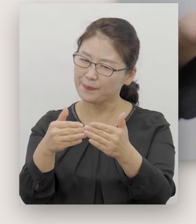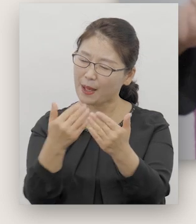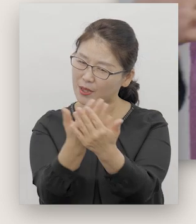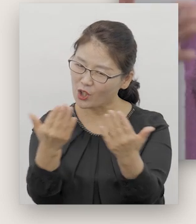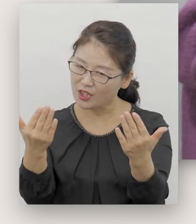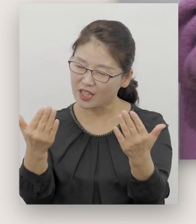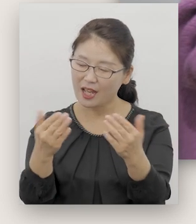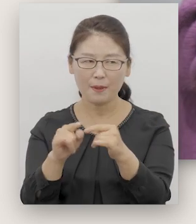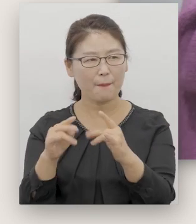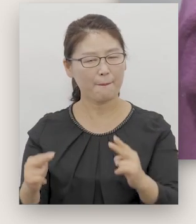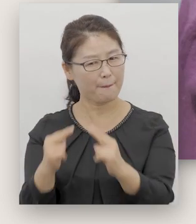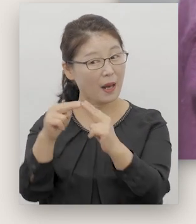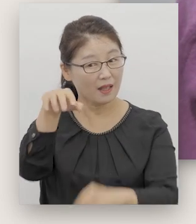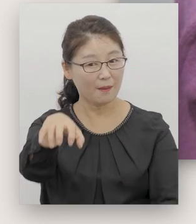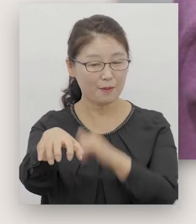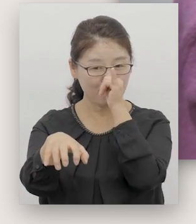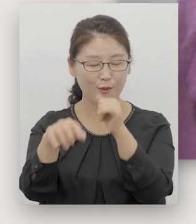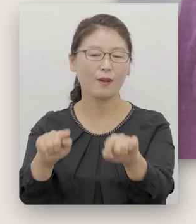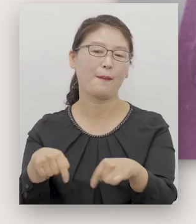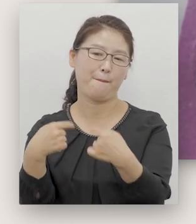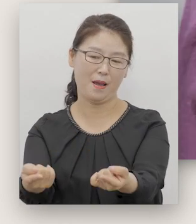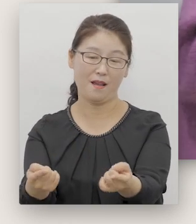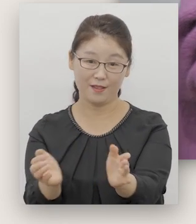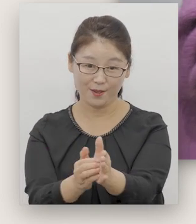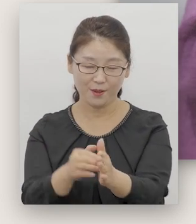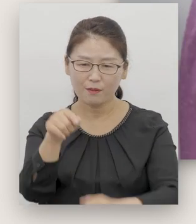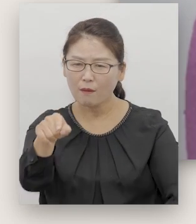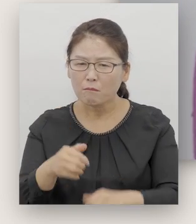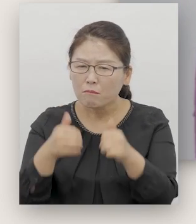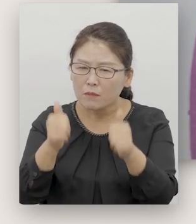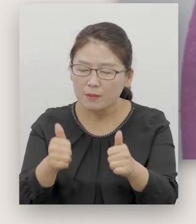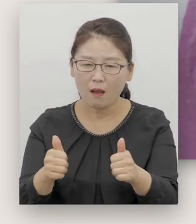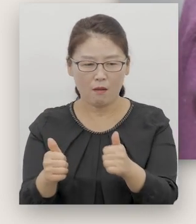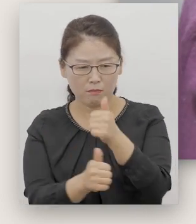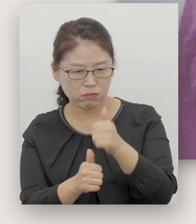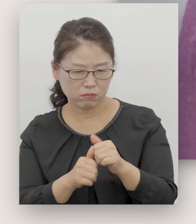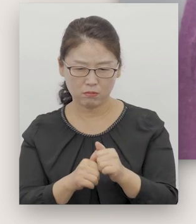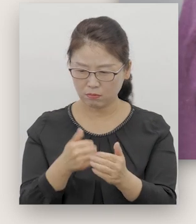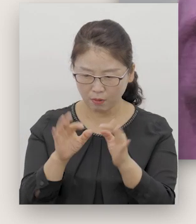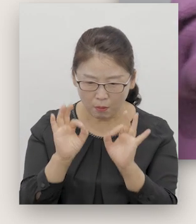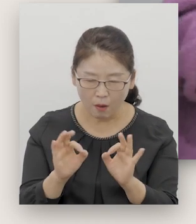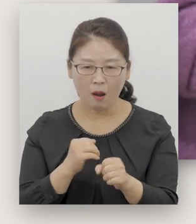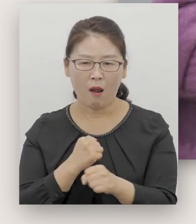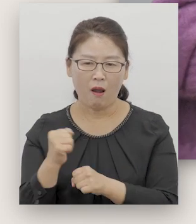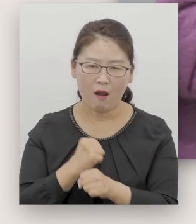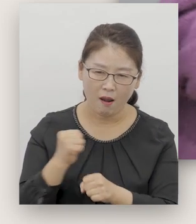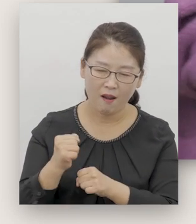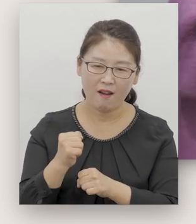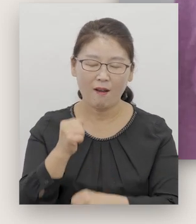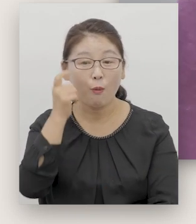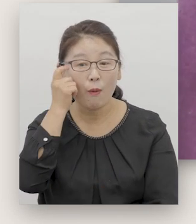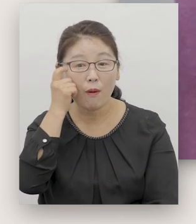당시 심사위원들은 이 그림을 받아들이고는 굉장히 당황했었다고 합니다. 일단은 여러 요인들로 추정이